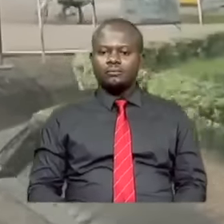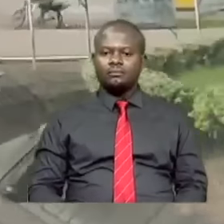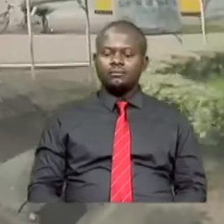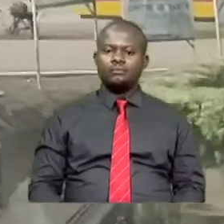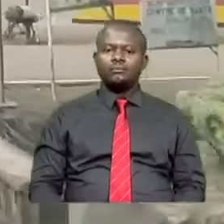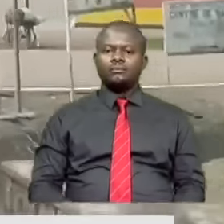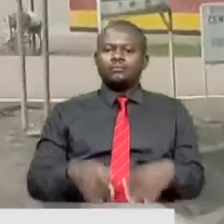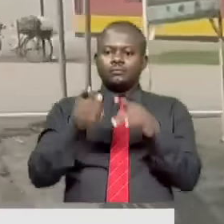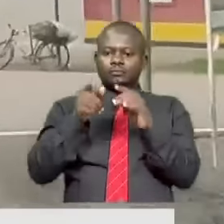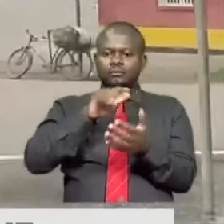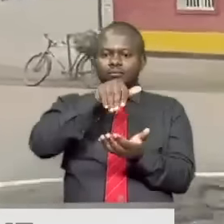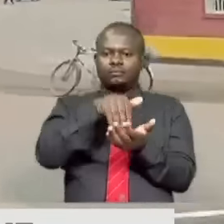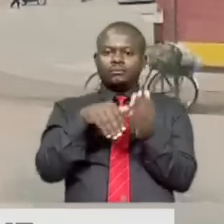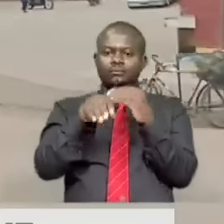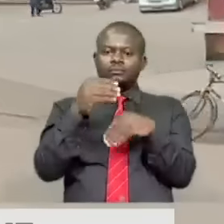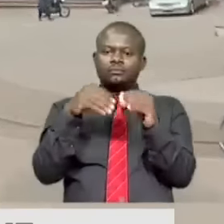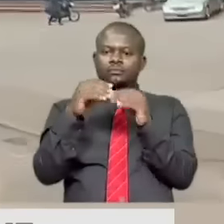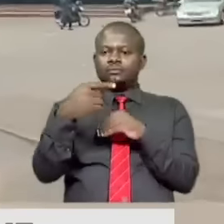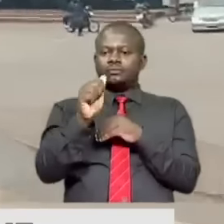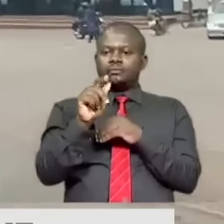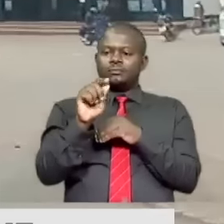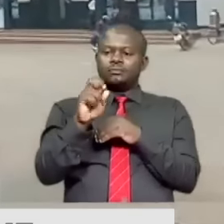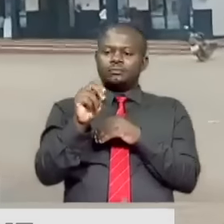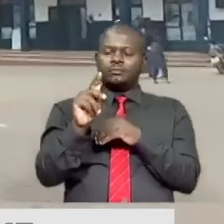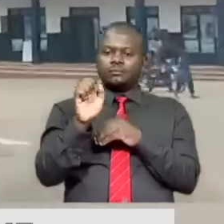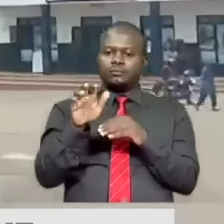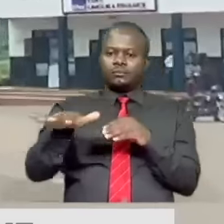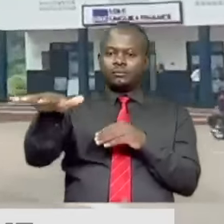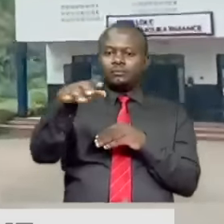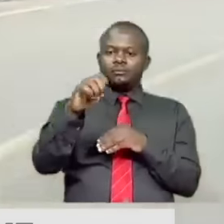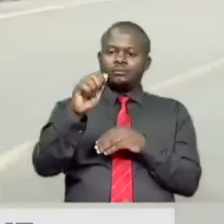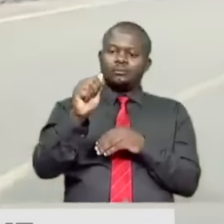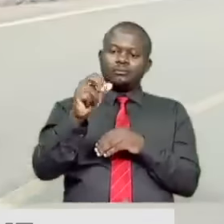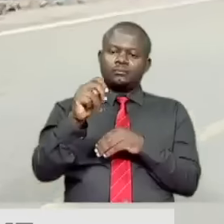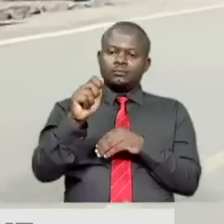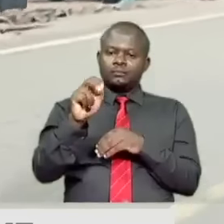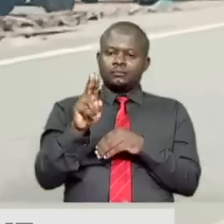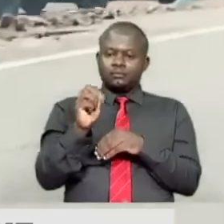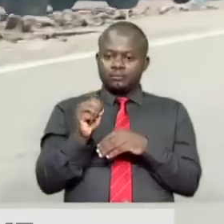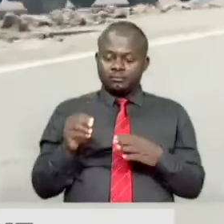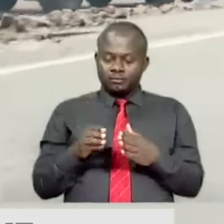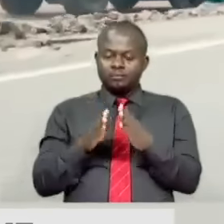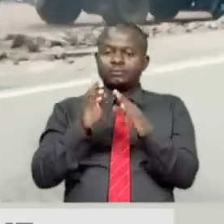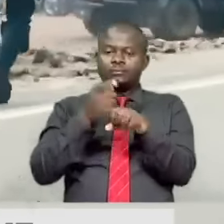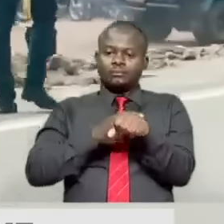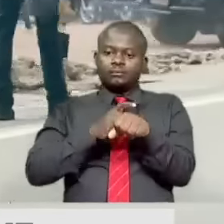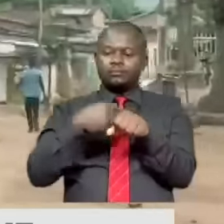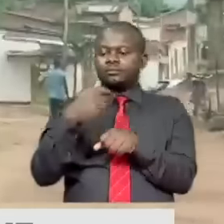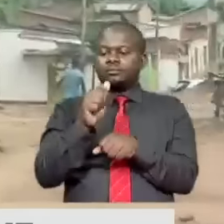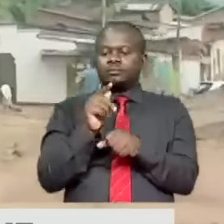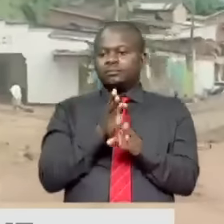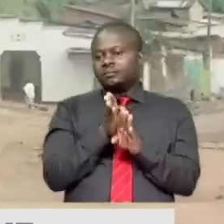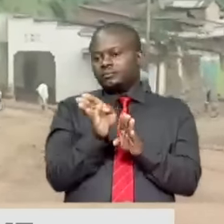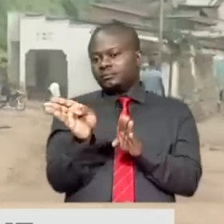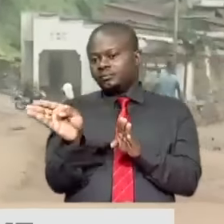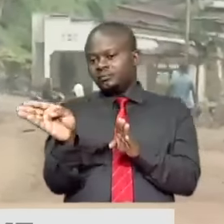Iyo ugeze muri santire y'ubucuruzi ya Gakenye ahazwi nko kuri Tantumo ku muhanda Musanze Gakenye ukati buryo mu